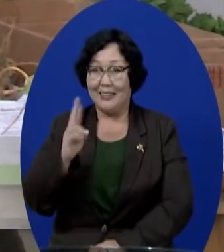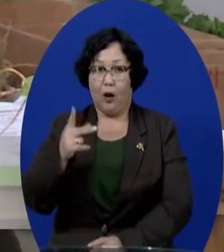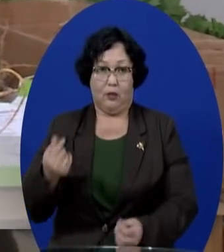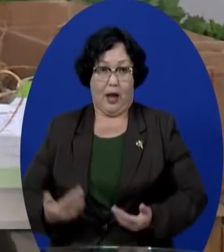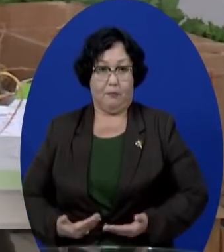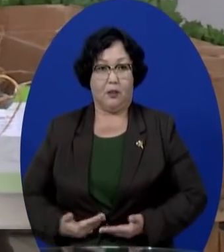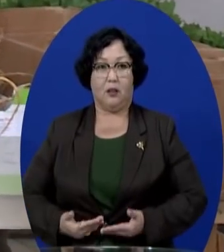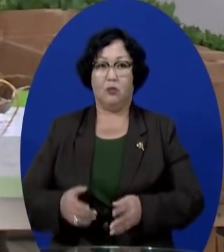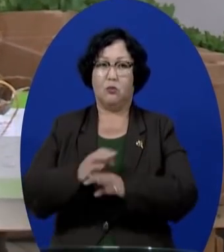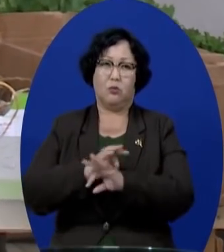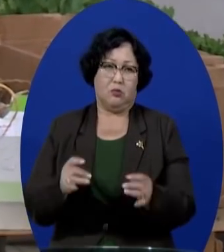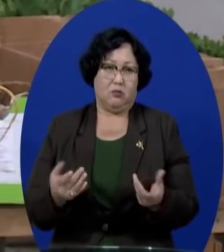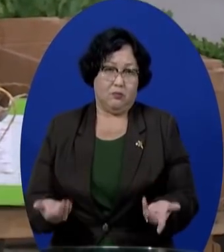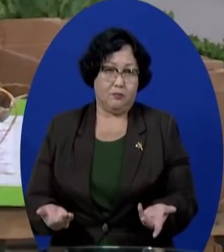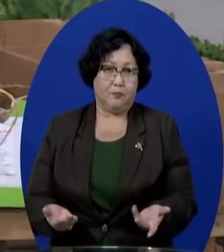дээр ийм байна.